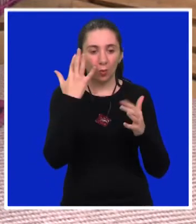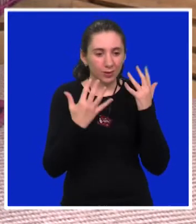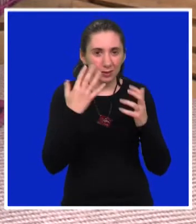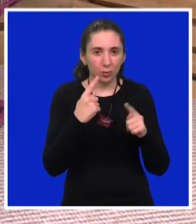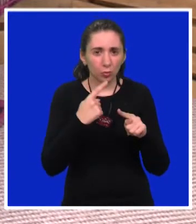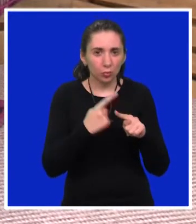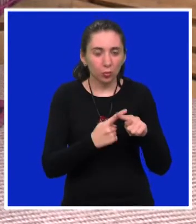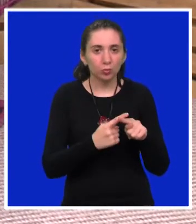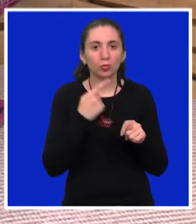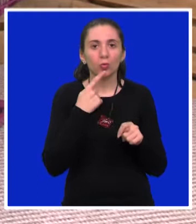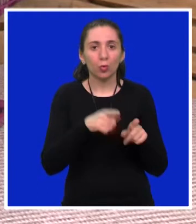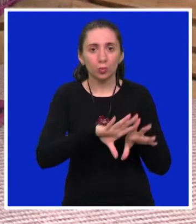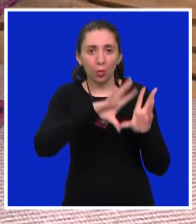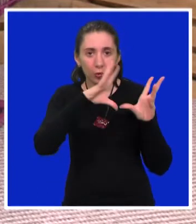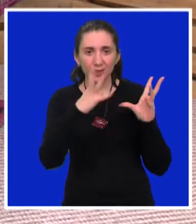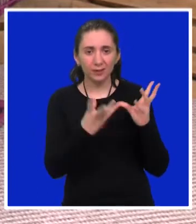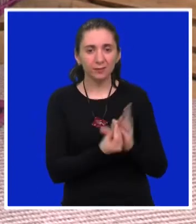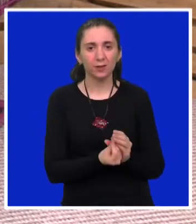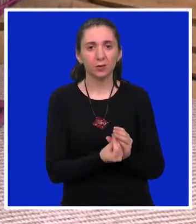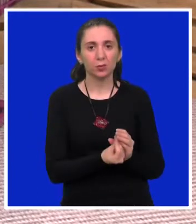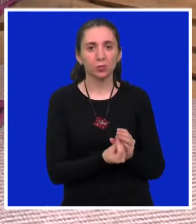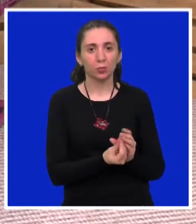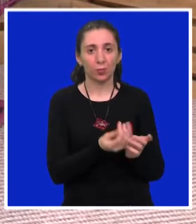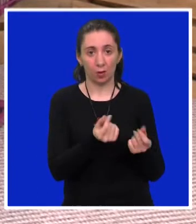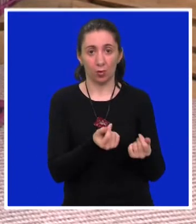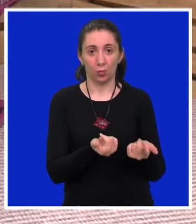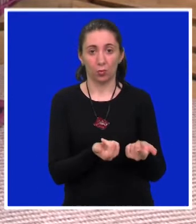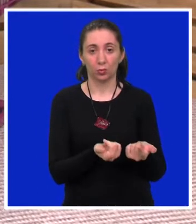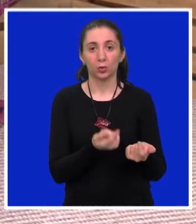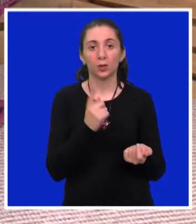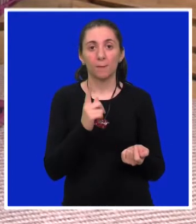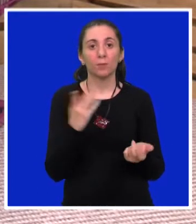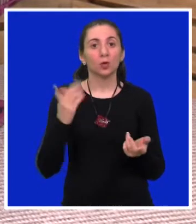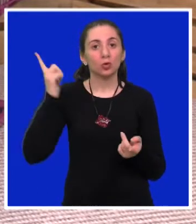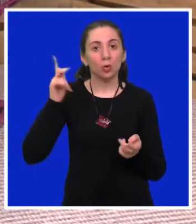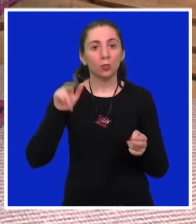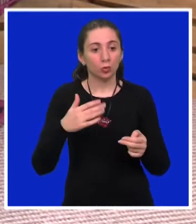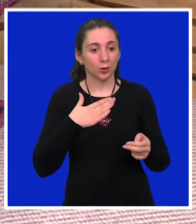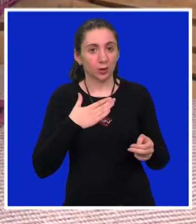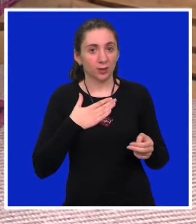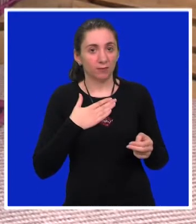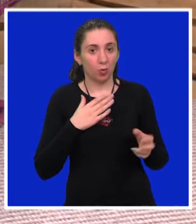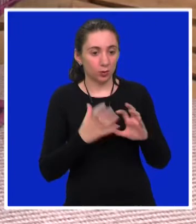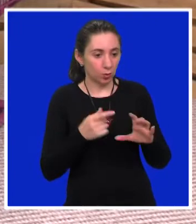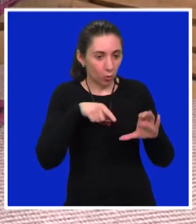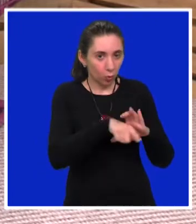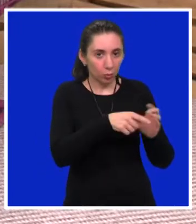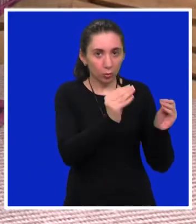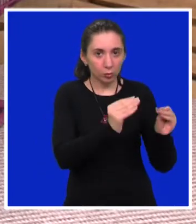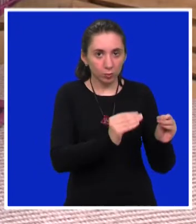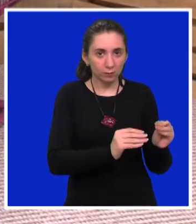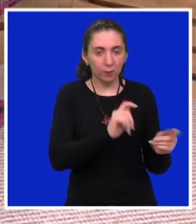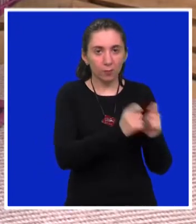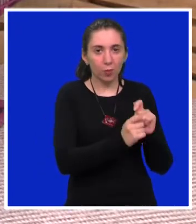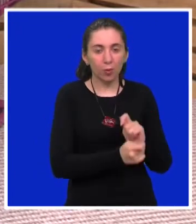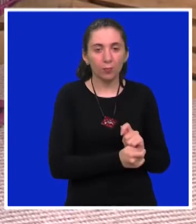kaže, izračunati koliko to sve skupa dođe, odnosno košta i koliko oni mogu sa svoje strane unutar tog